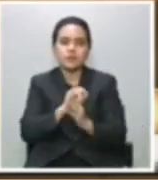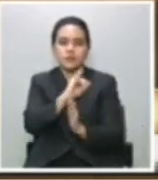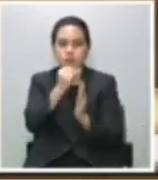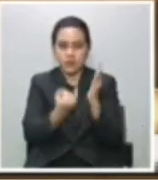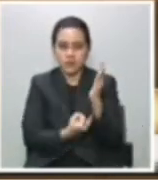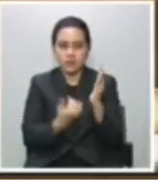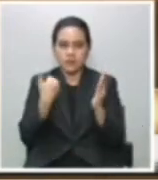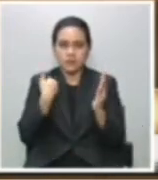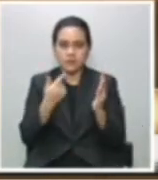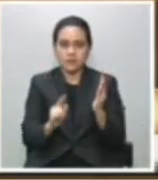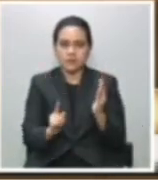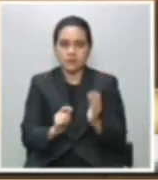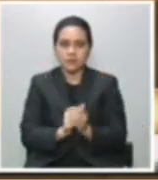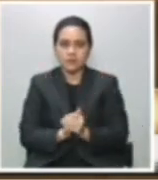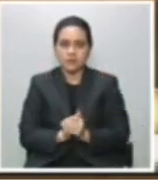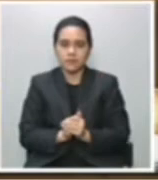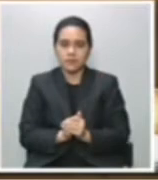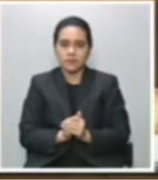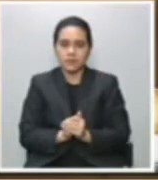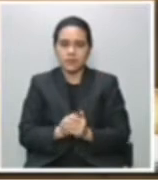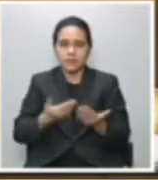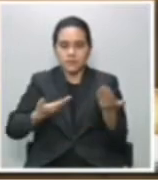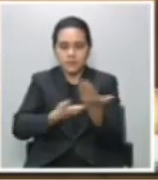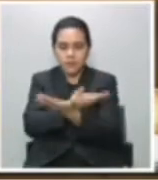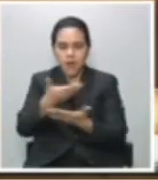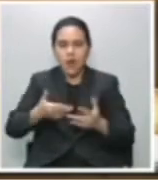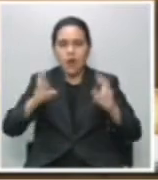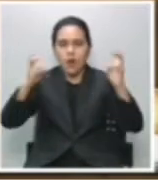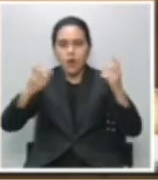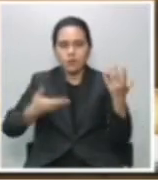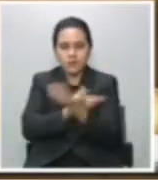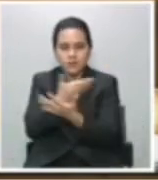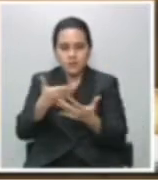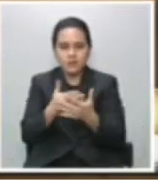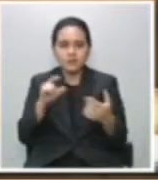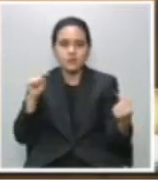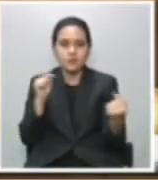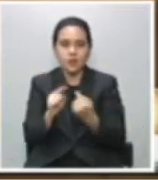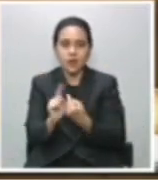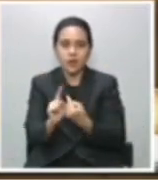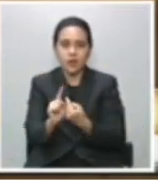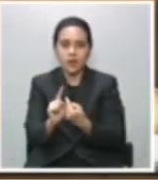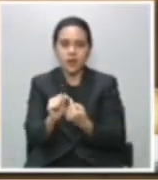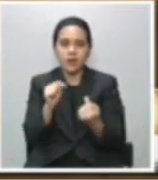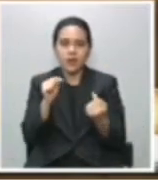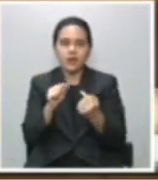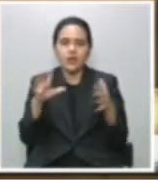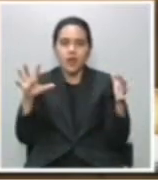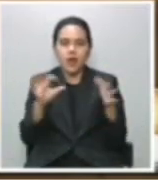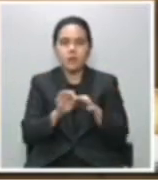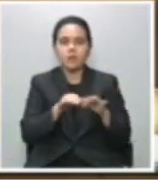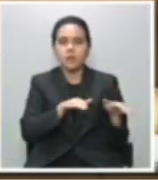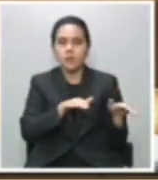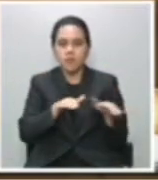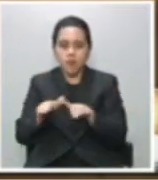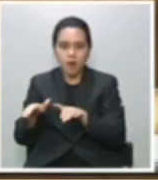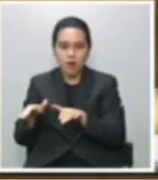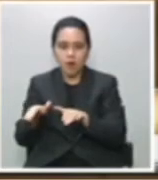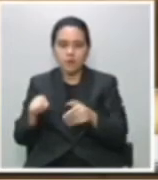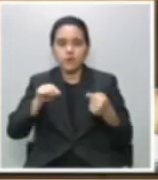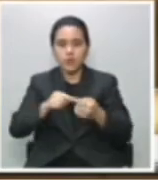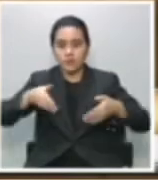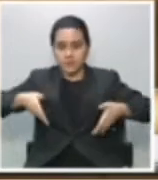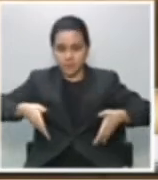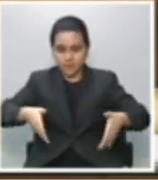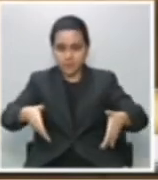จารณาในหัวข้อพิจารณาทางระดับจังหวัดส่วนใหญ่จะเป็นความพร้อมของถนนเช่น